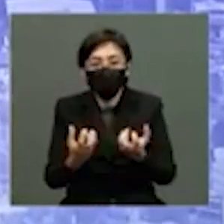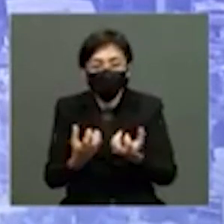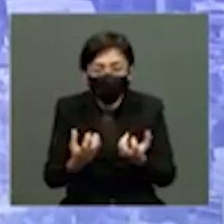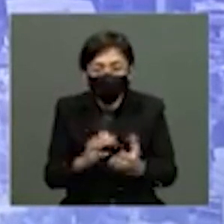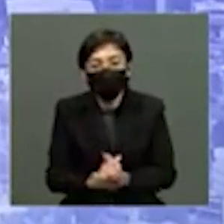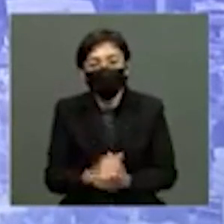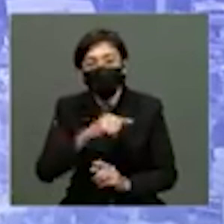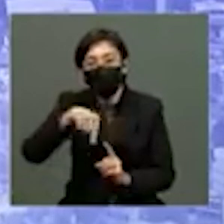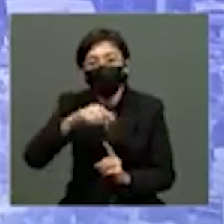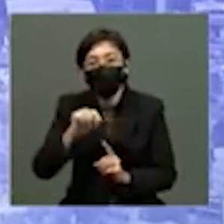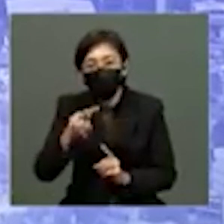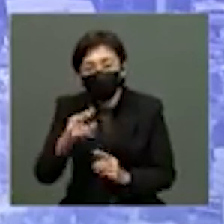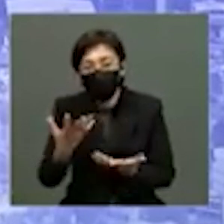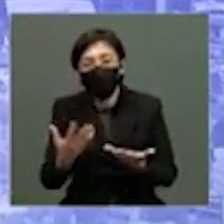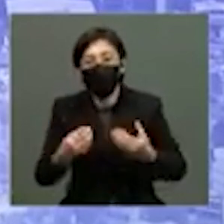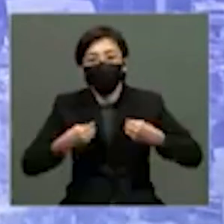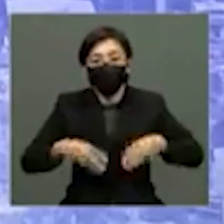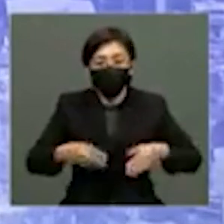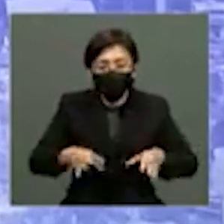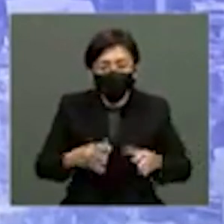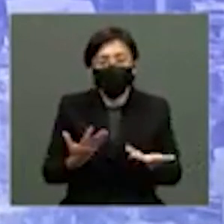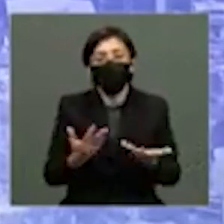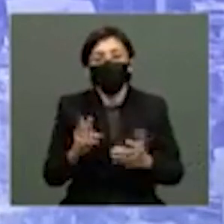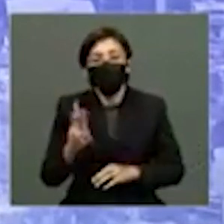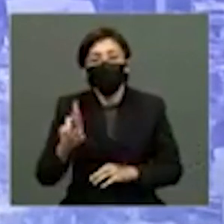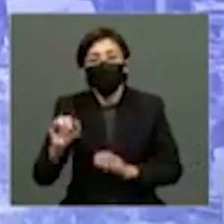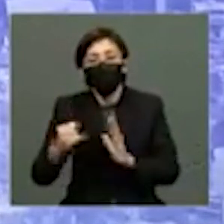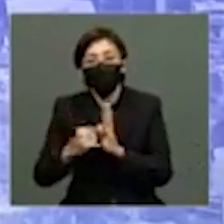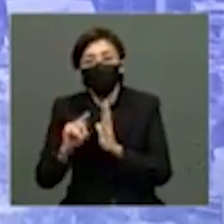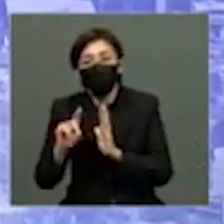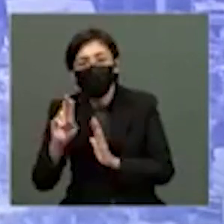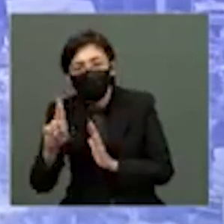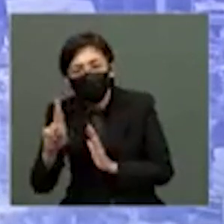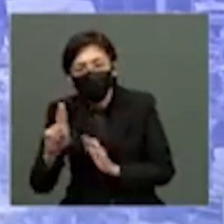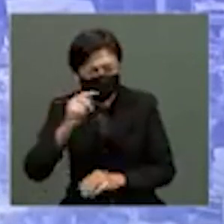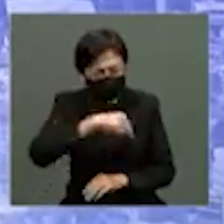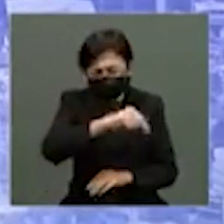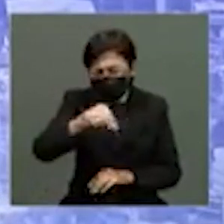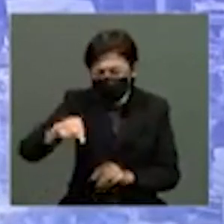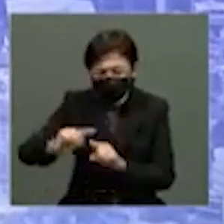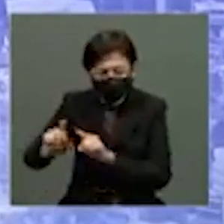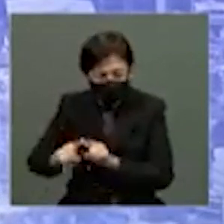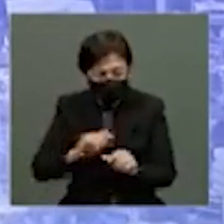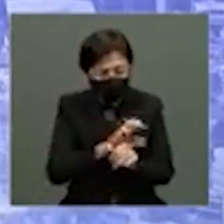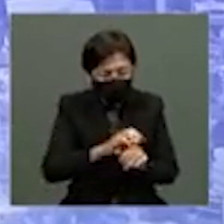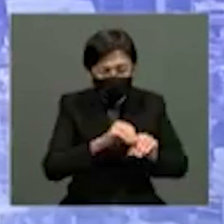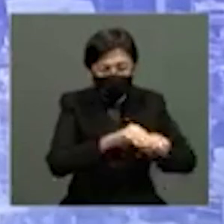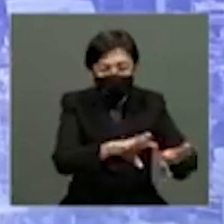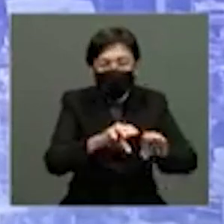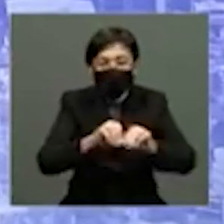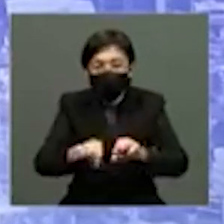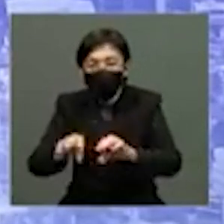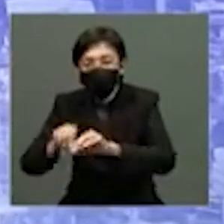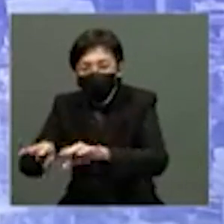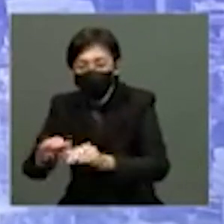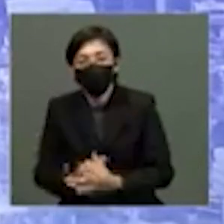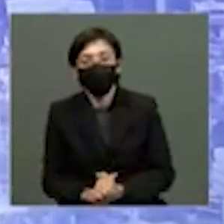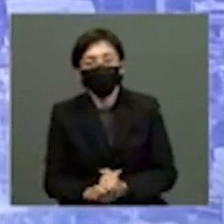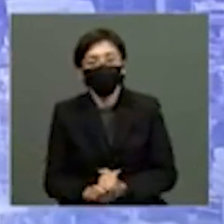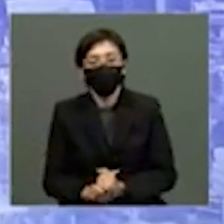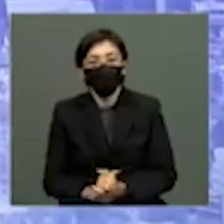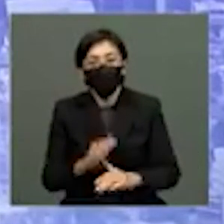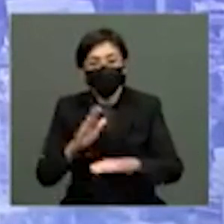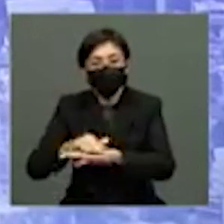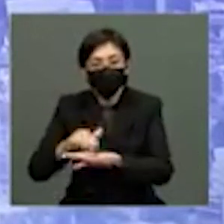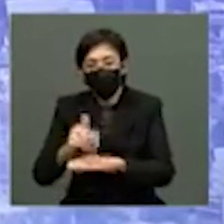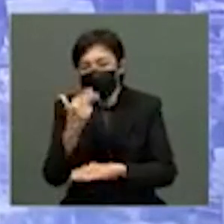งเวียน22วรจักรโบเบ้ทุกท่านได้รับสัญญาณนี้ช่วยกันนะครับมาเห็นเป็นภาพกลุ่มคัสเตอร์ที่เฝ้าระวังสูงสุด